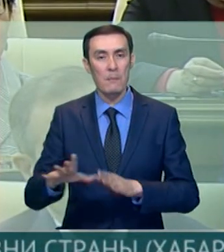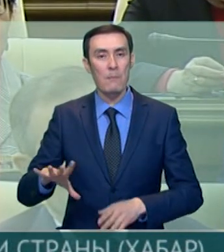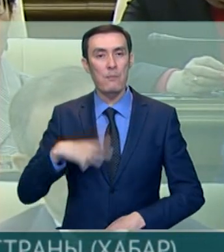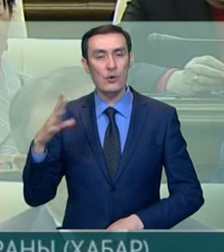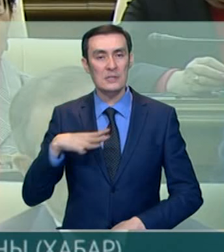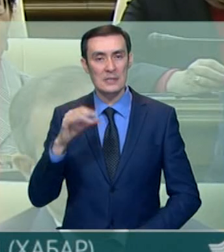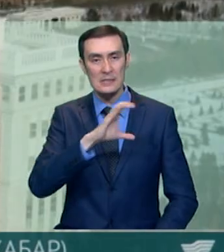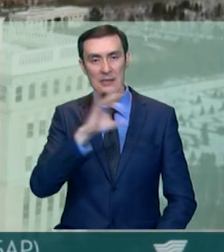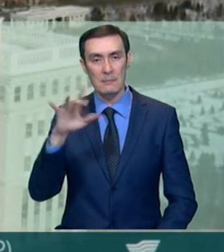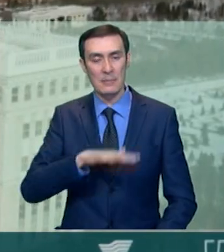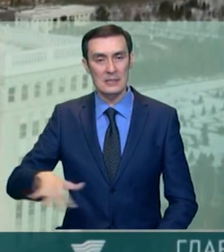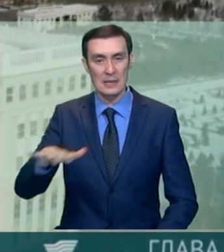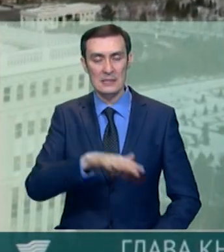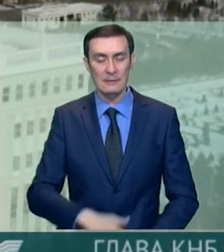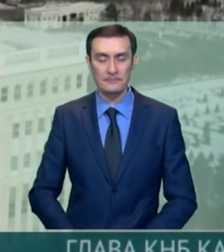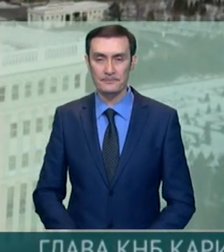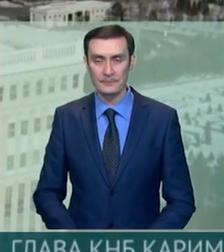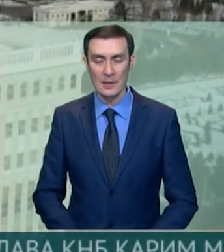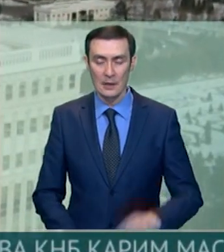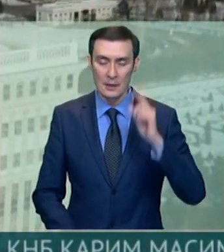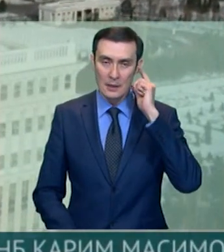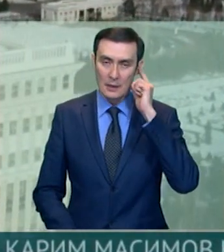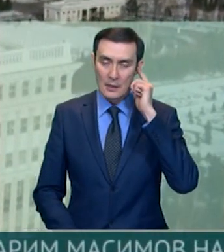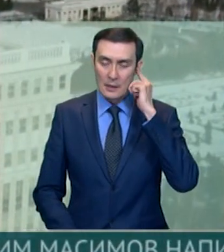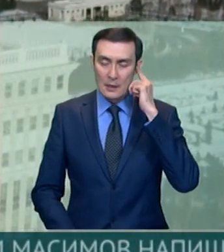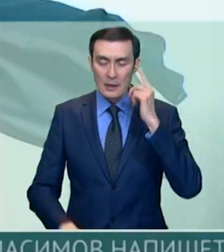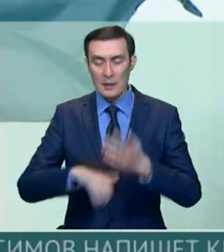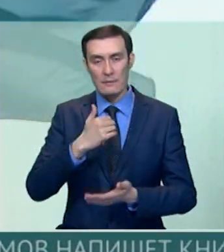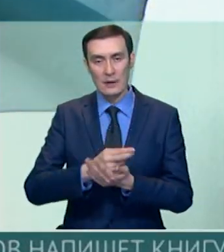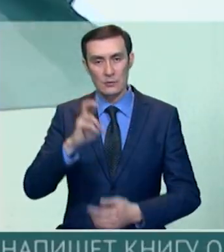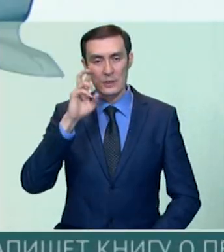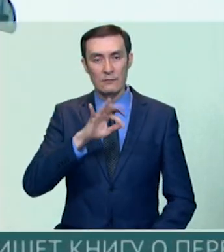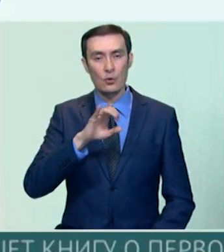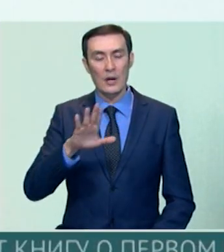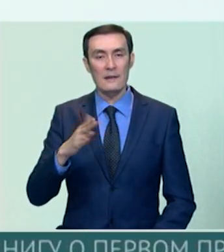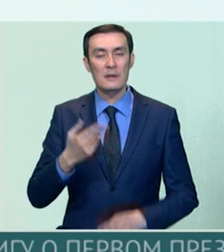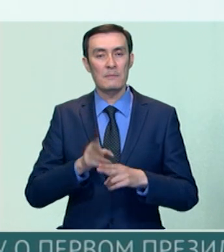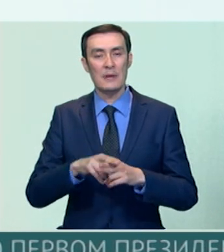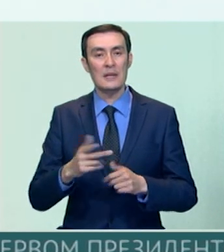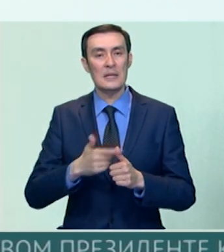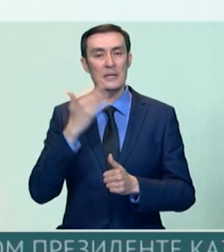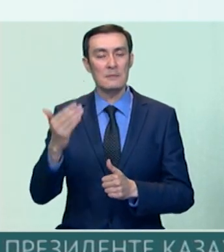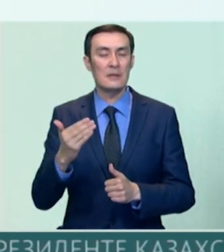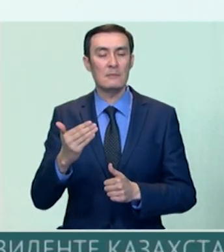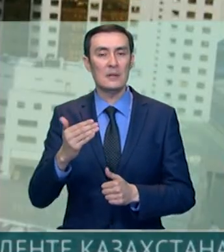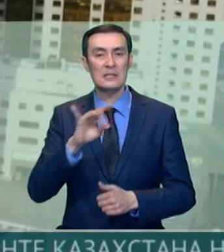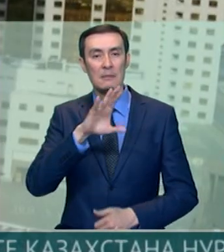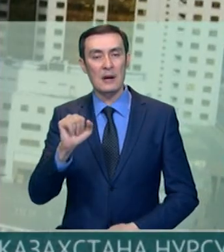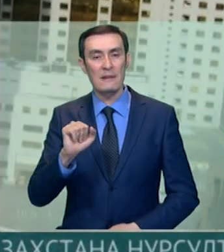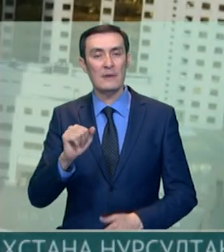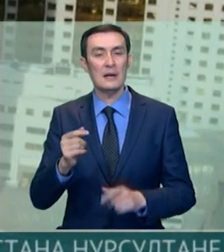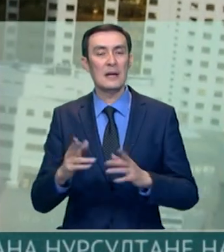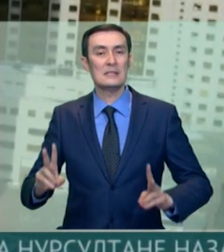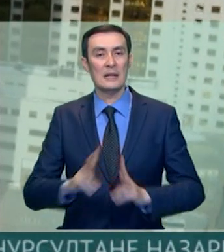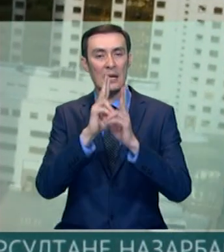постсоветском пространстве. Президент Токаев предложил увековечить имя Нурсултана Назарбаева и назвать столицу его именем